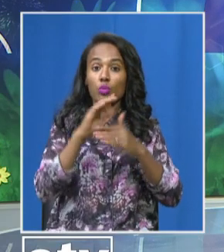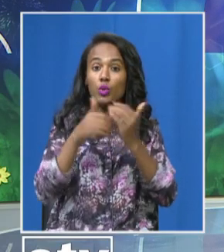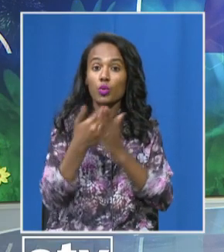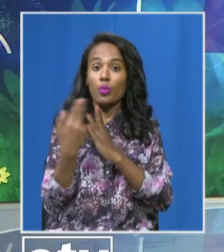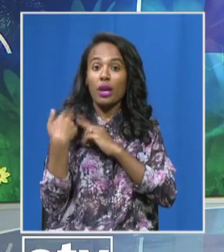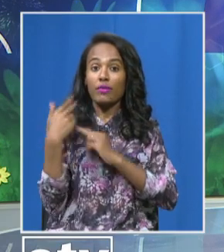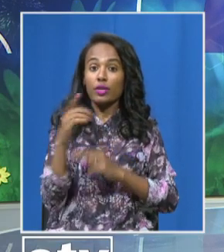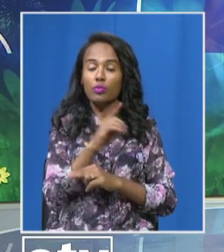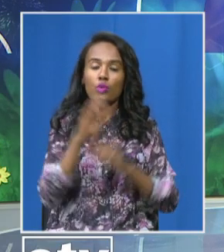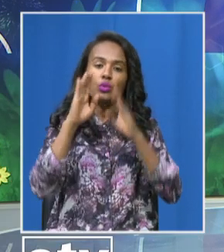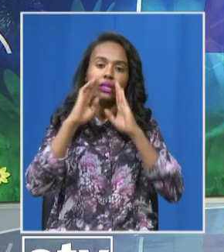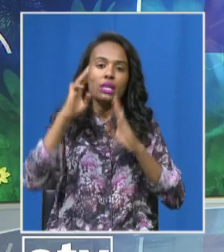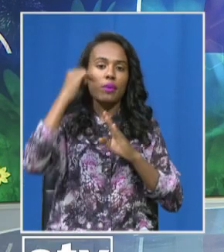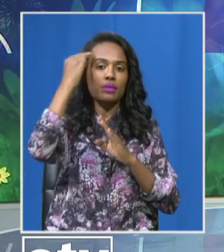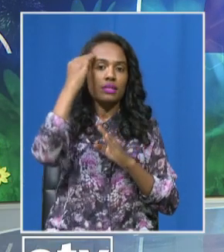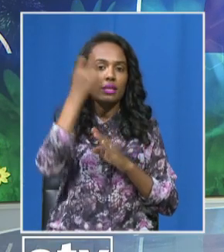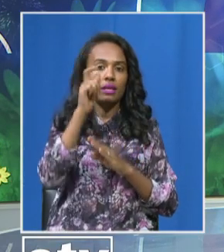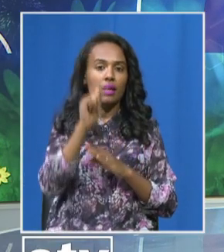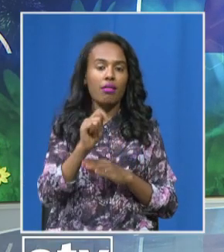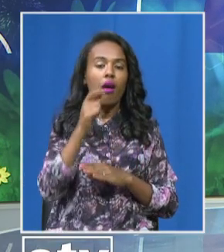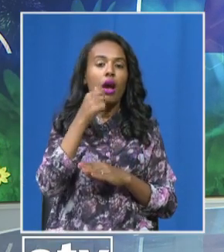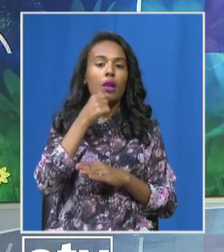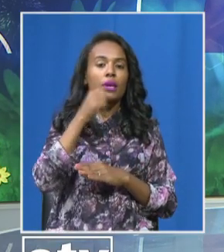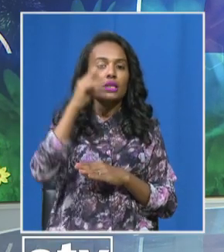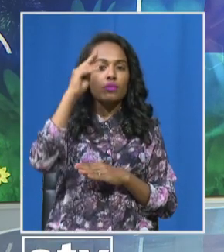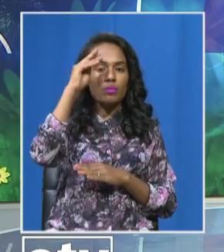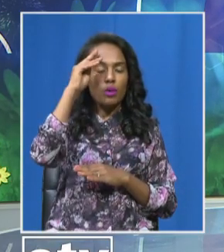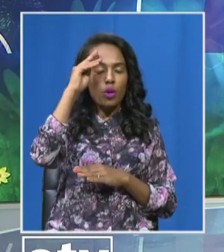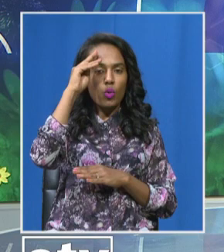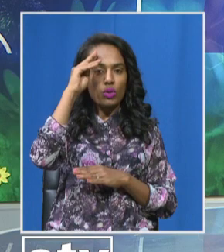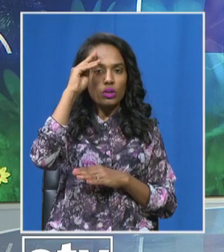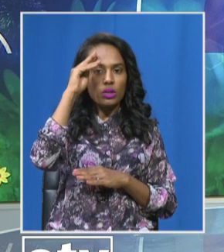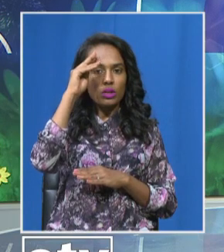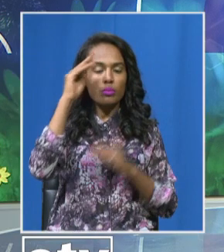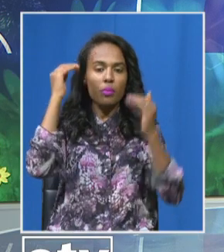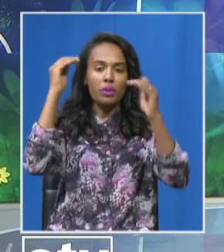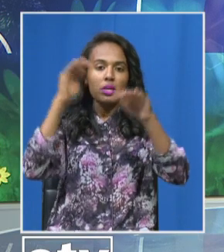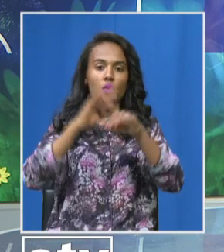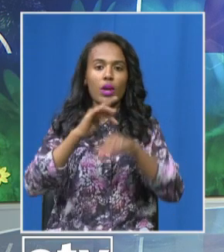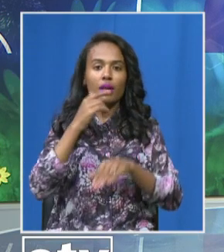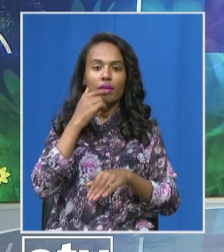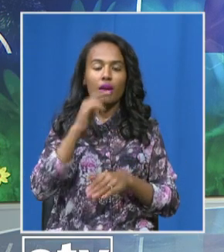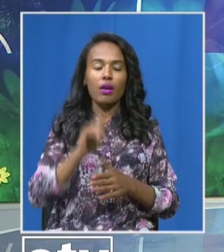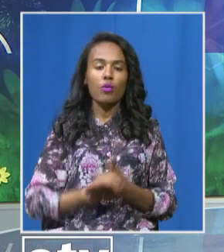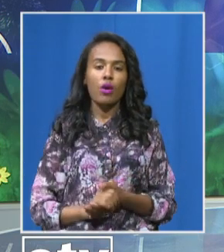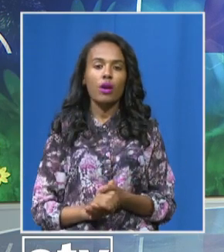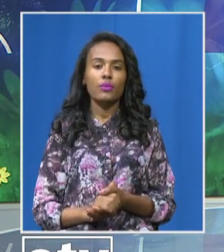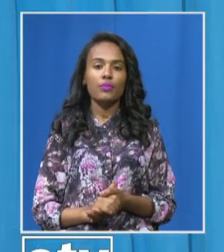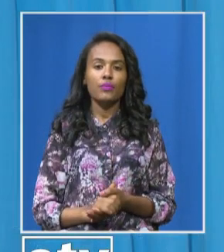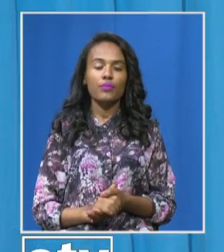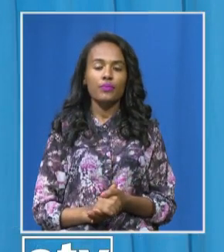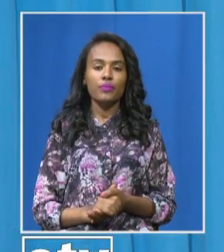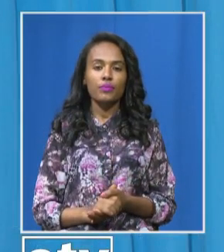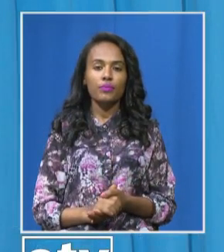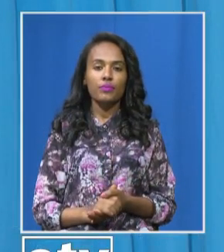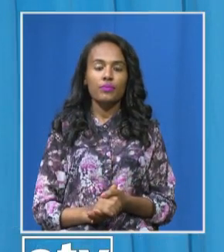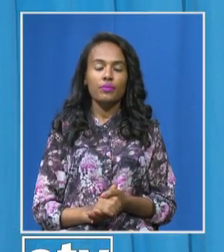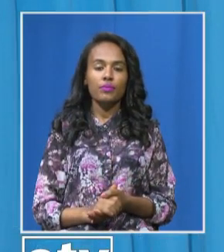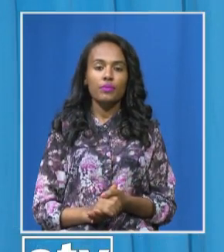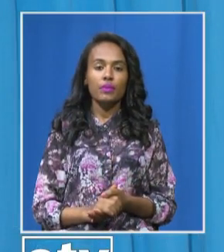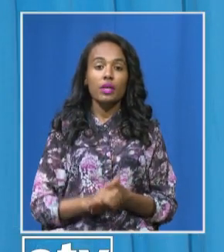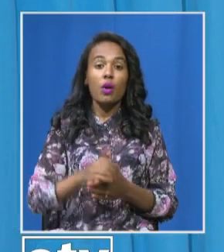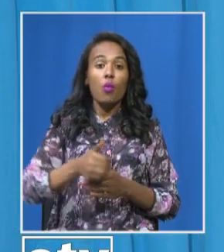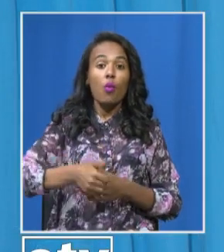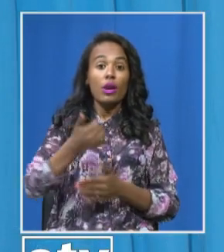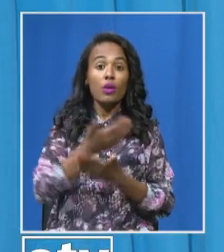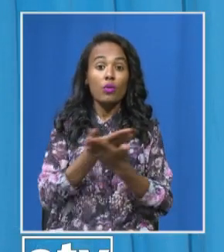ኃላፊነት መሆኑን የሰላም ሚኒስትር ዴኤታ አልማዝ መኮንን በመድረኩ ላይ ተናግረዋል። አትሜቲ ጎላችን ምንድነው?